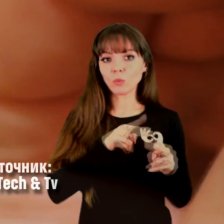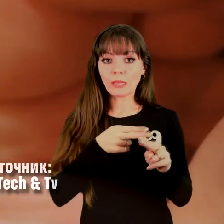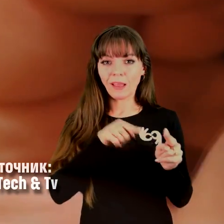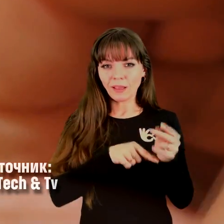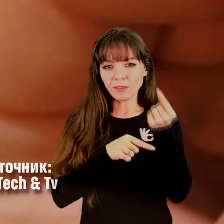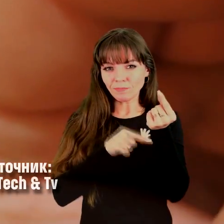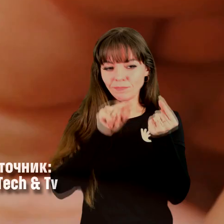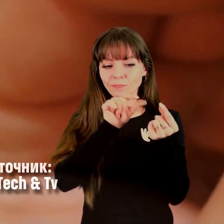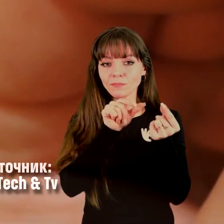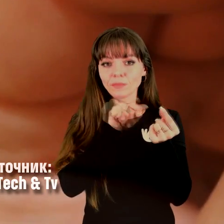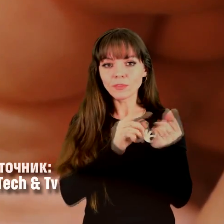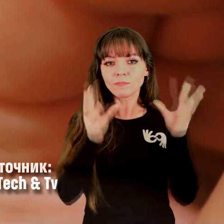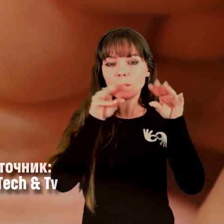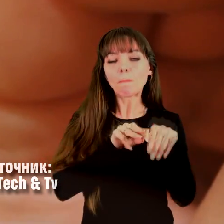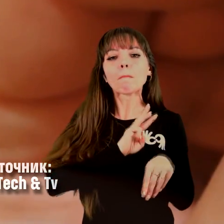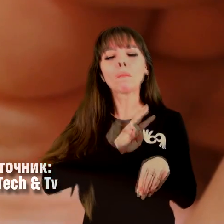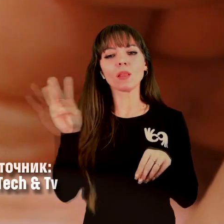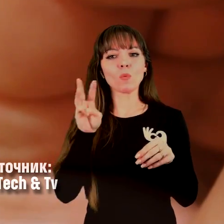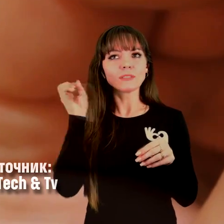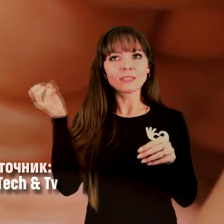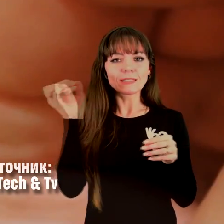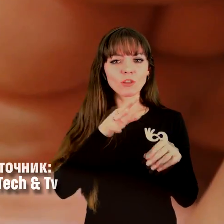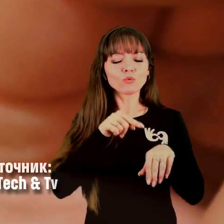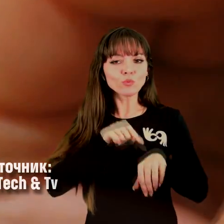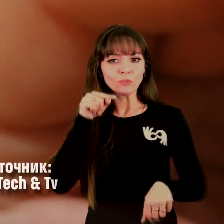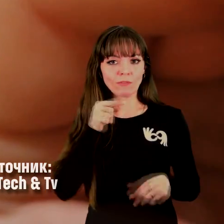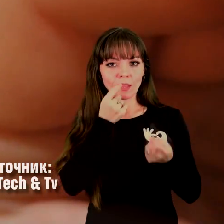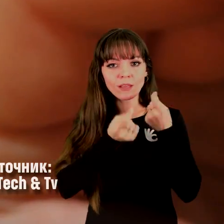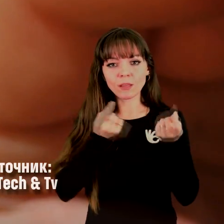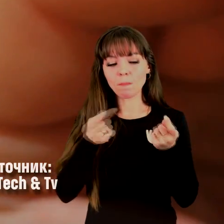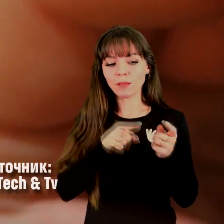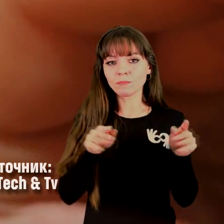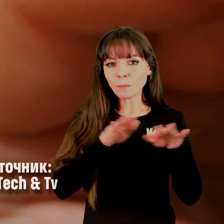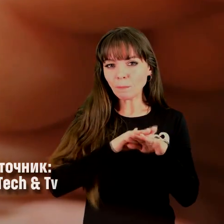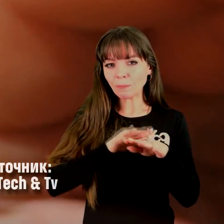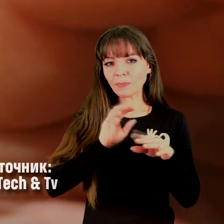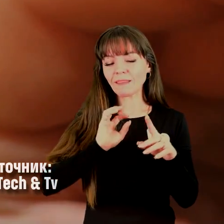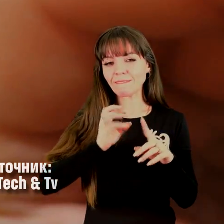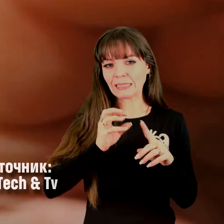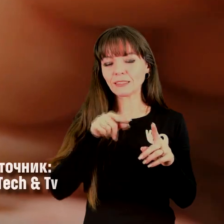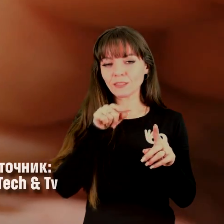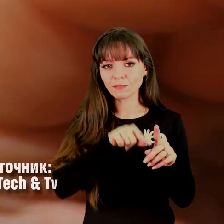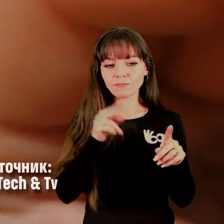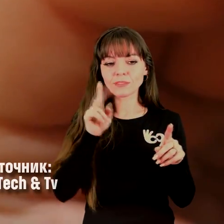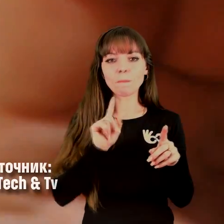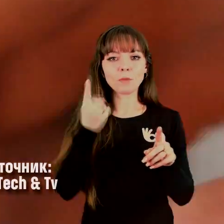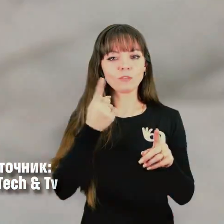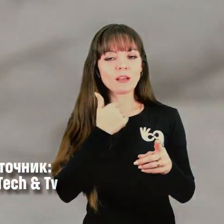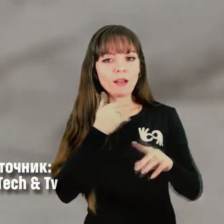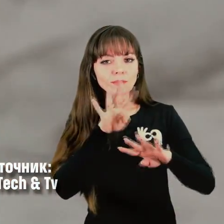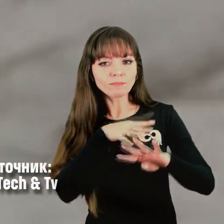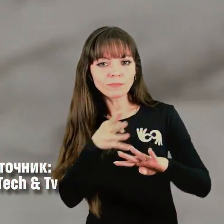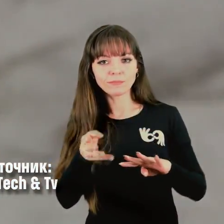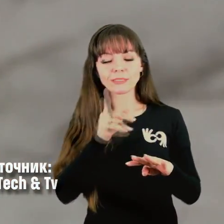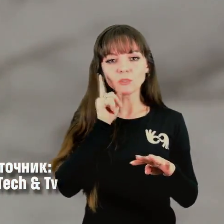этом крошечном прямоугольнике собраны миллионы светочувствительных элементов, которые накрыты фильтром одного из первичных цветов –